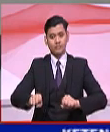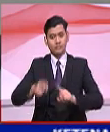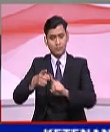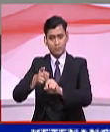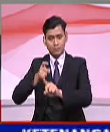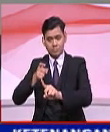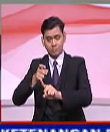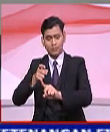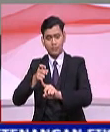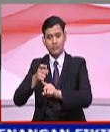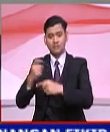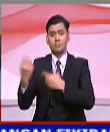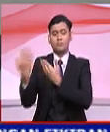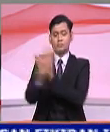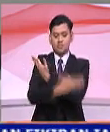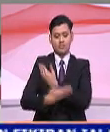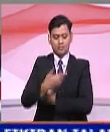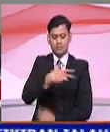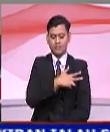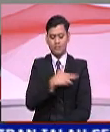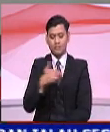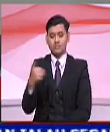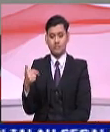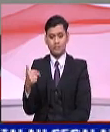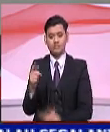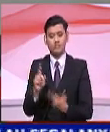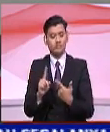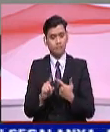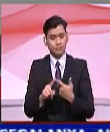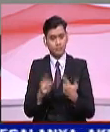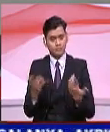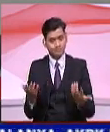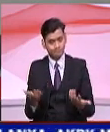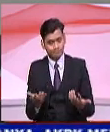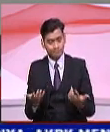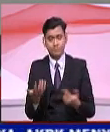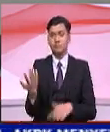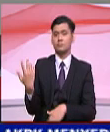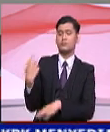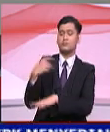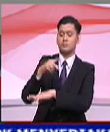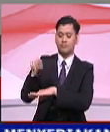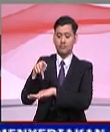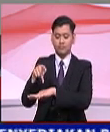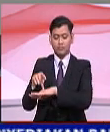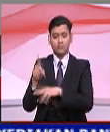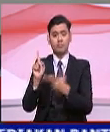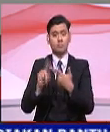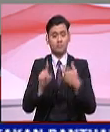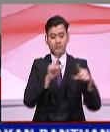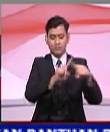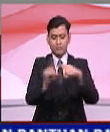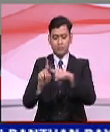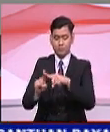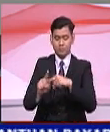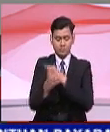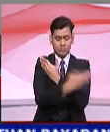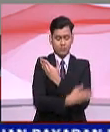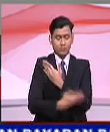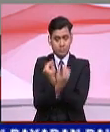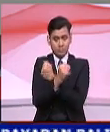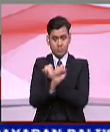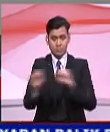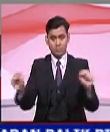Sumba seperti Indonesia Apa nama Filipina adat pakaian sekali